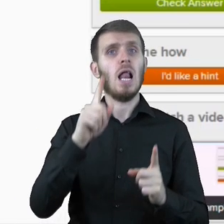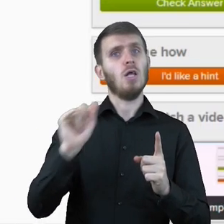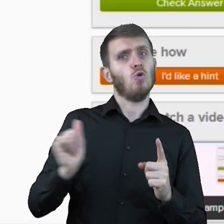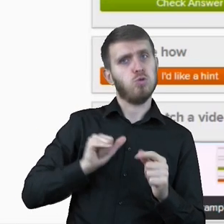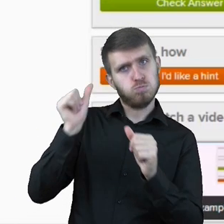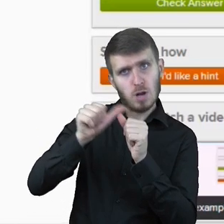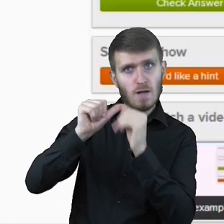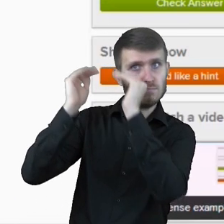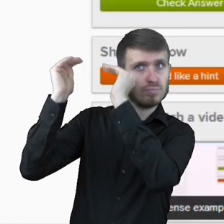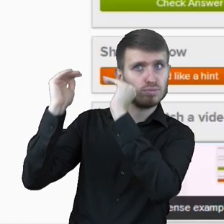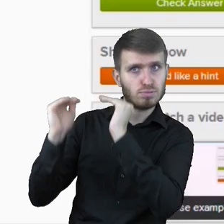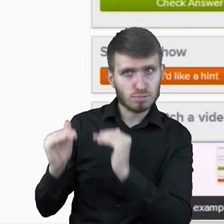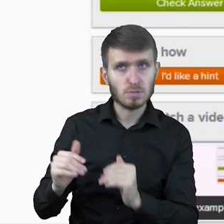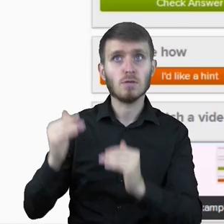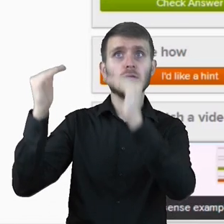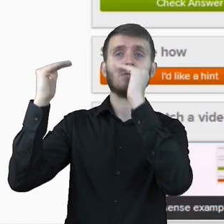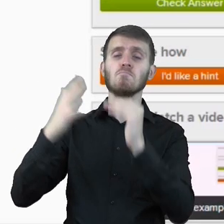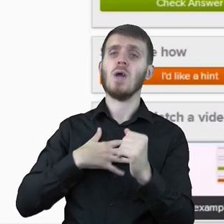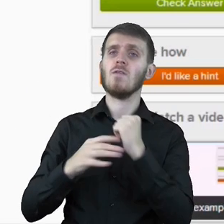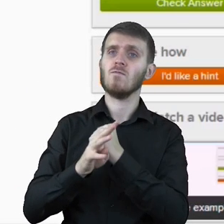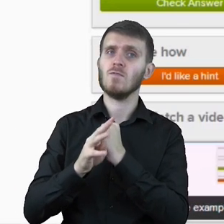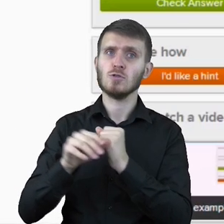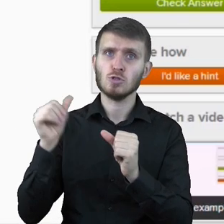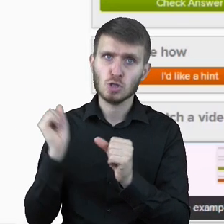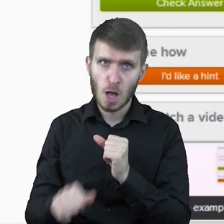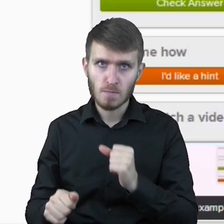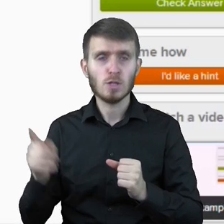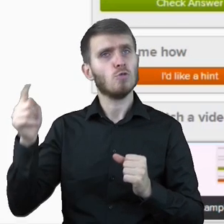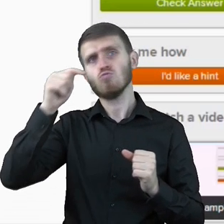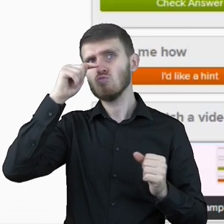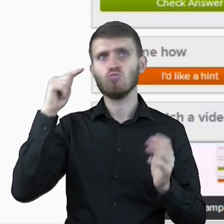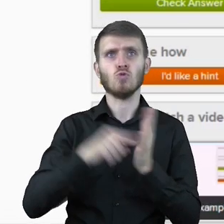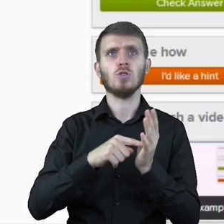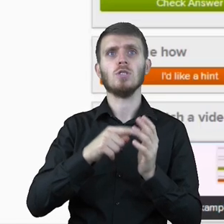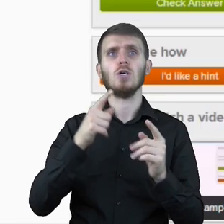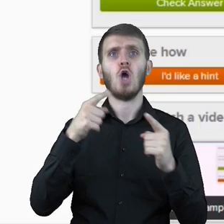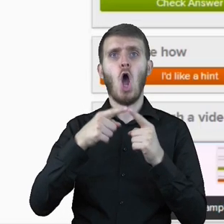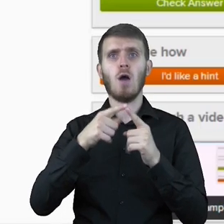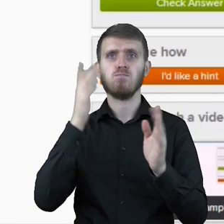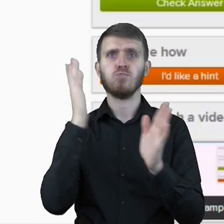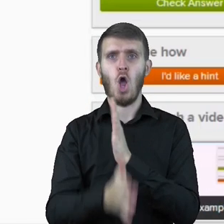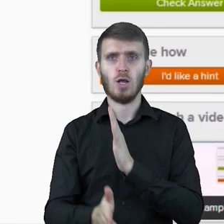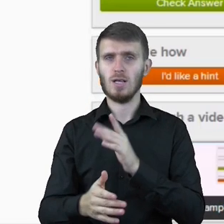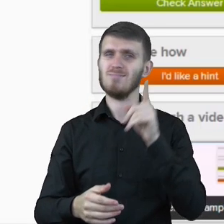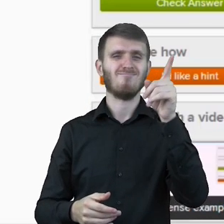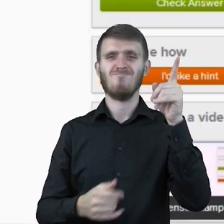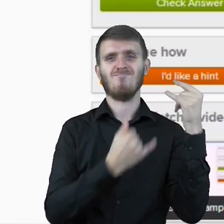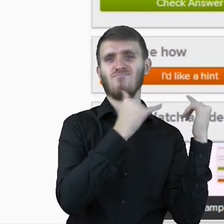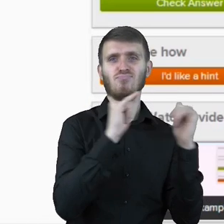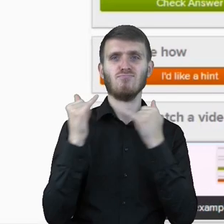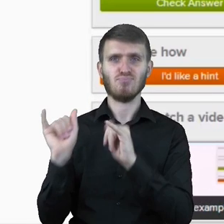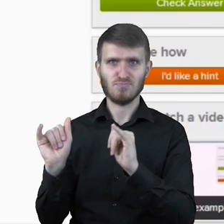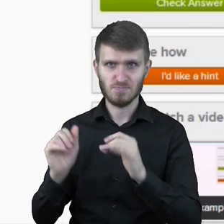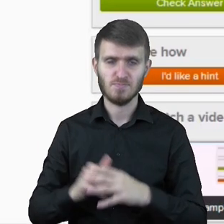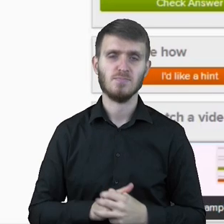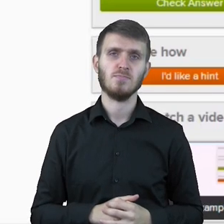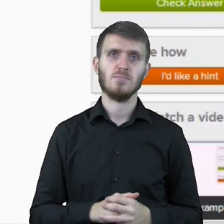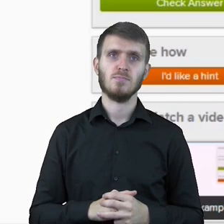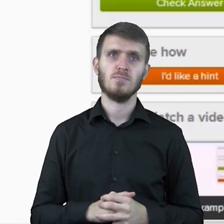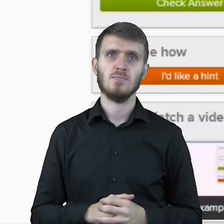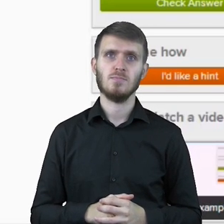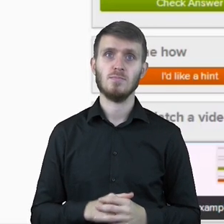stopni. Ale sprawdźmy na wszelki wpadek jeszcze kolejne odpowiedzi. Tu byśmy mieli 90 stopni. To musiałby być kąt prosty.